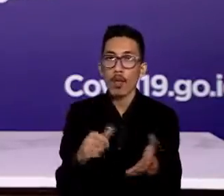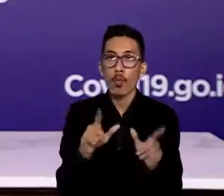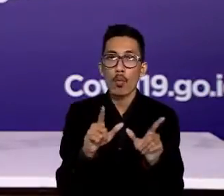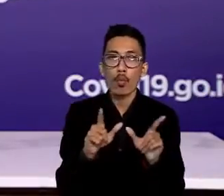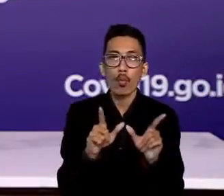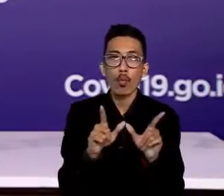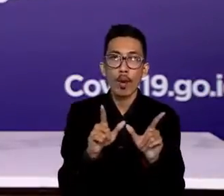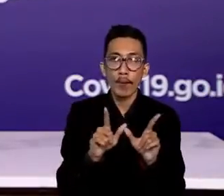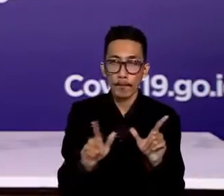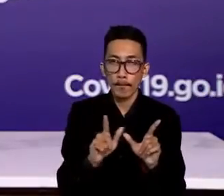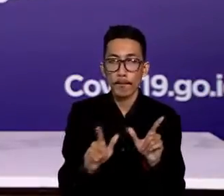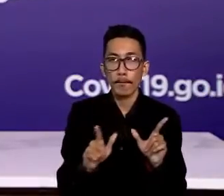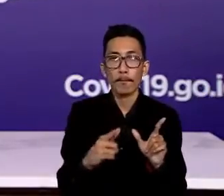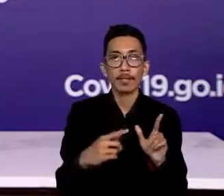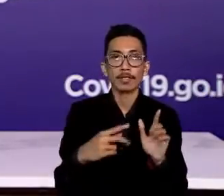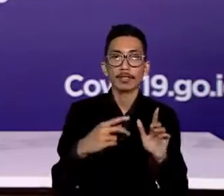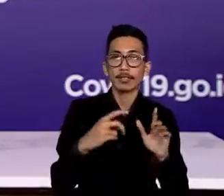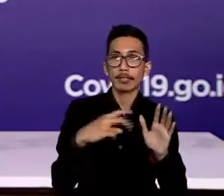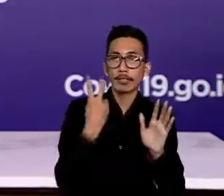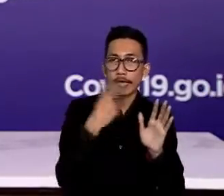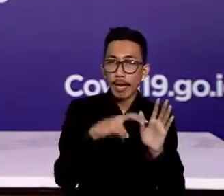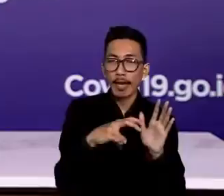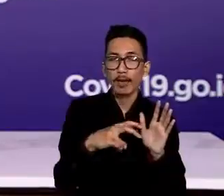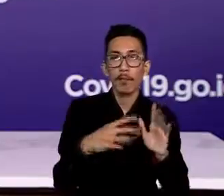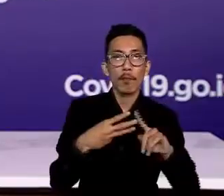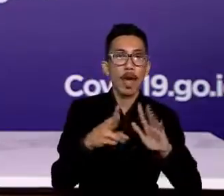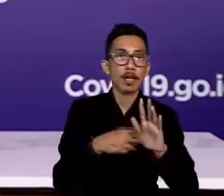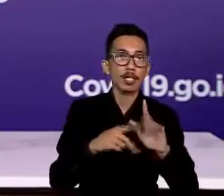check Bansos dot kemensos.go.id